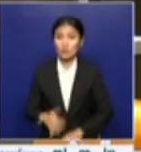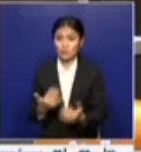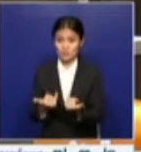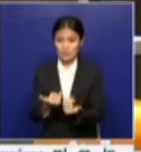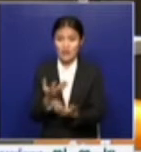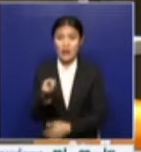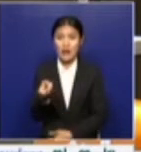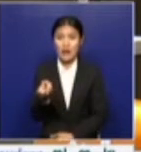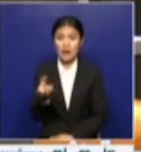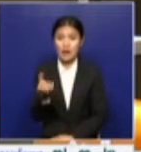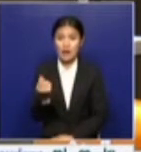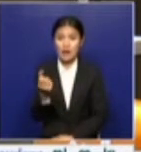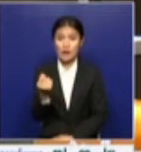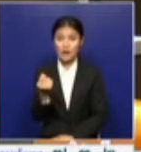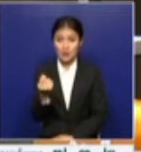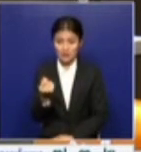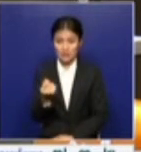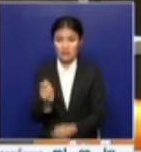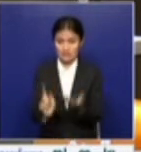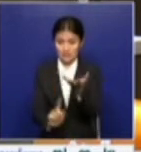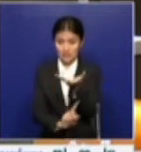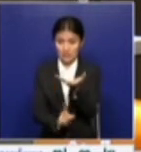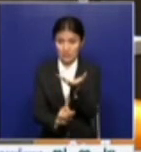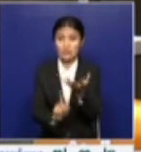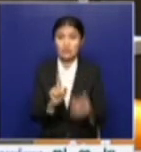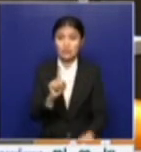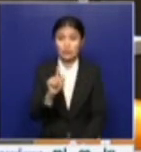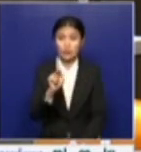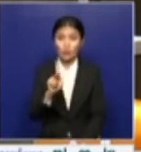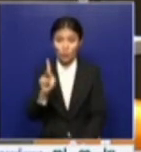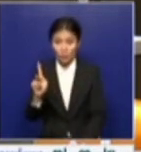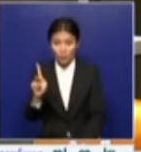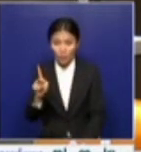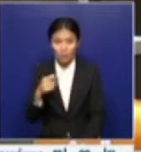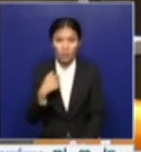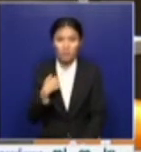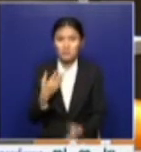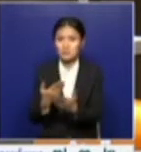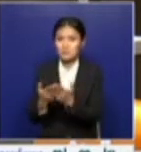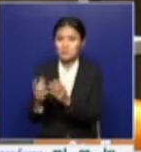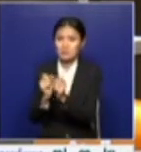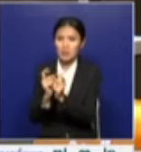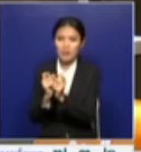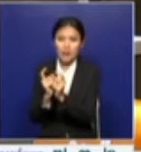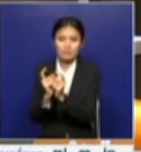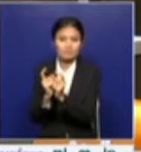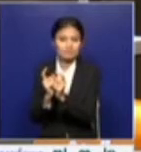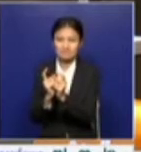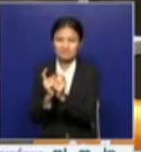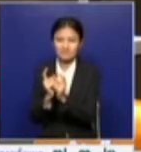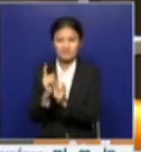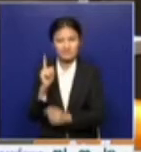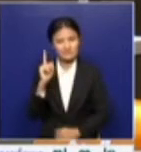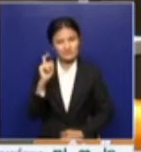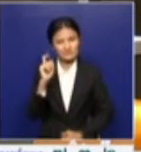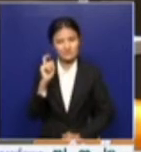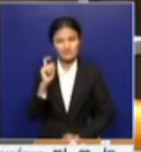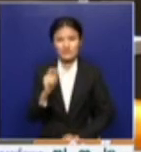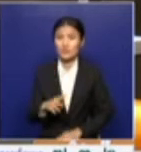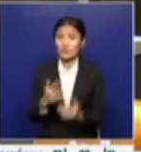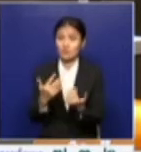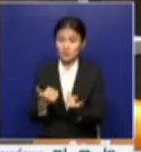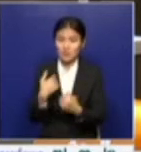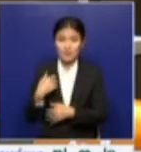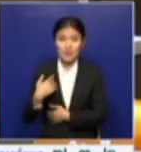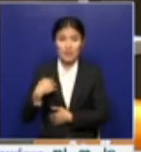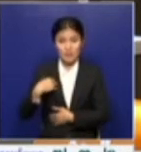1กิโลกรัมยังไม่สามารถซื้อมาม่าได้ช่วยหนึ่งเพราะฉะนั้นแล้วอำนาจที่ท่านใดมานั้น 6ปี